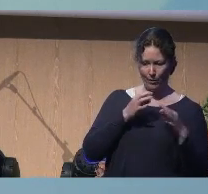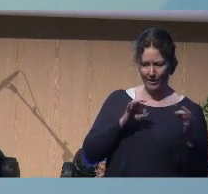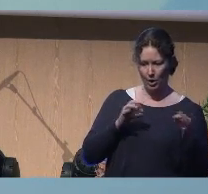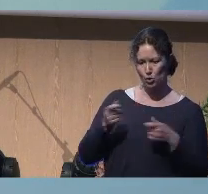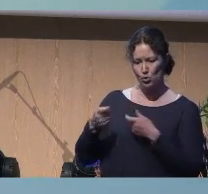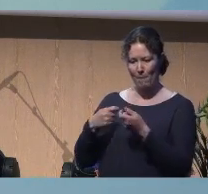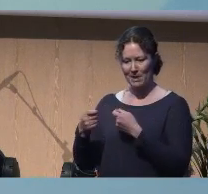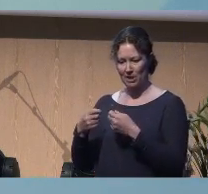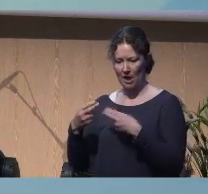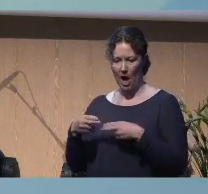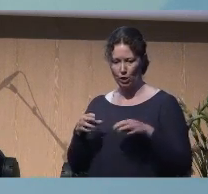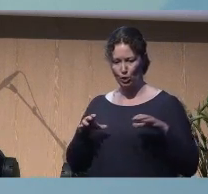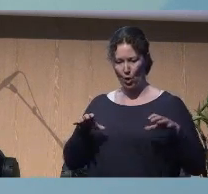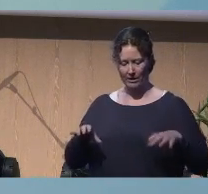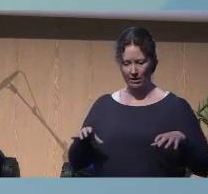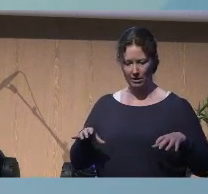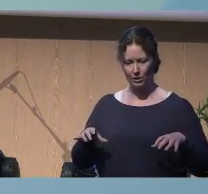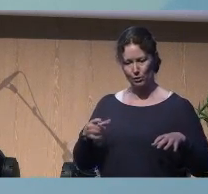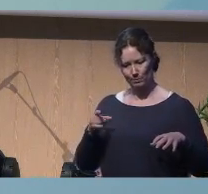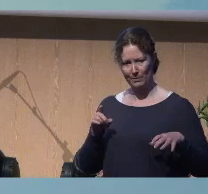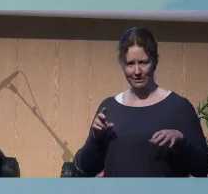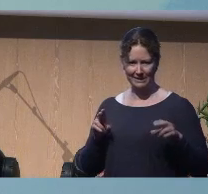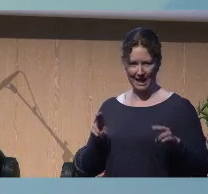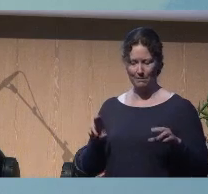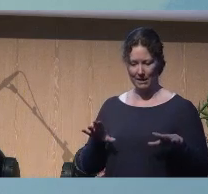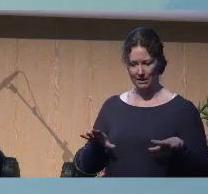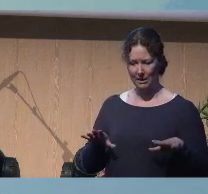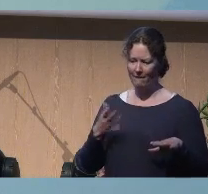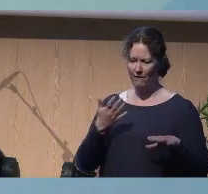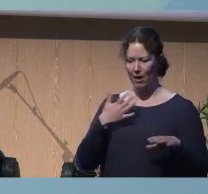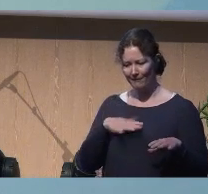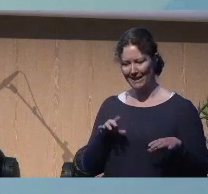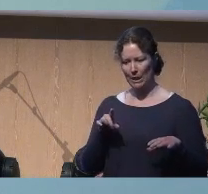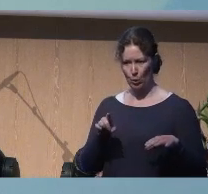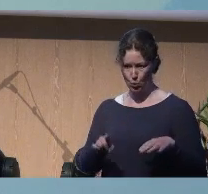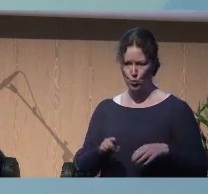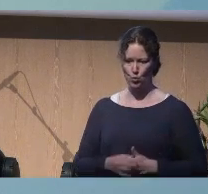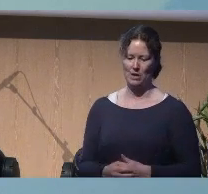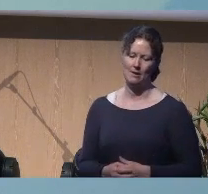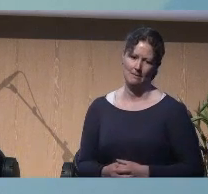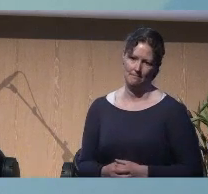kommersielle aktører gir, som noe særpreget. Hva vil du?